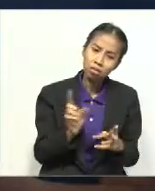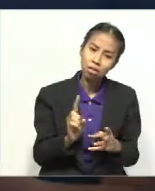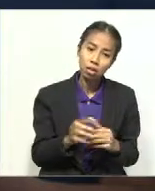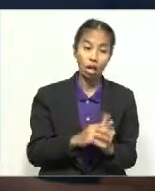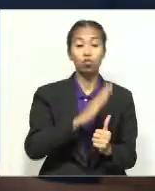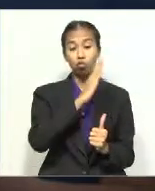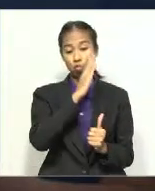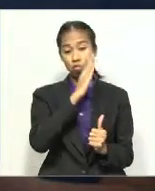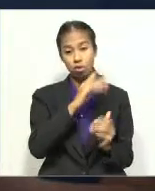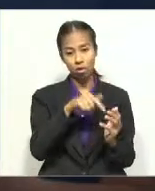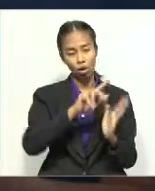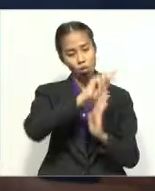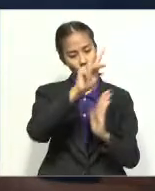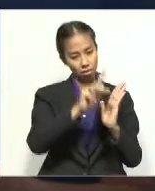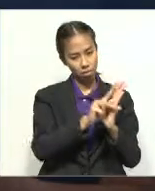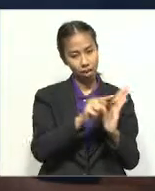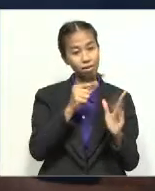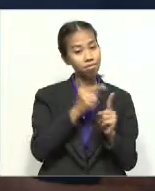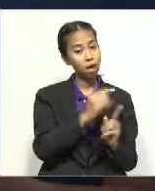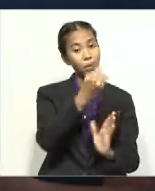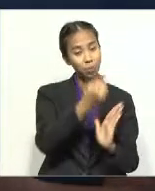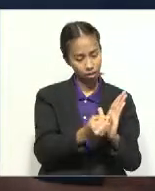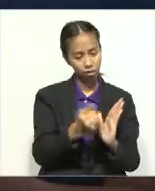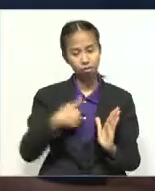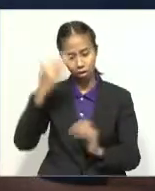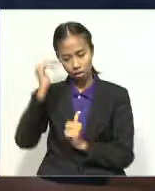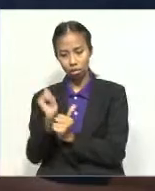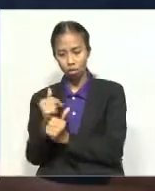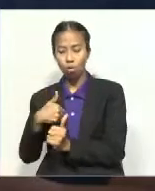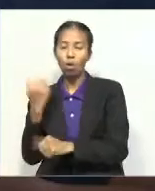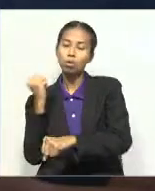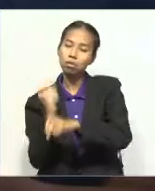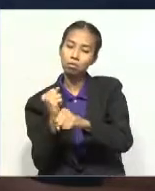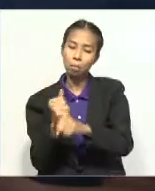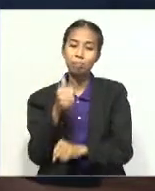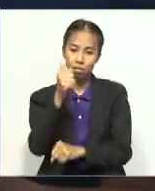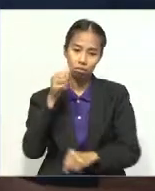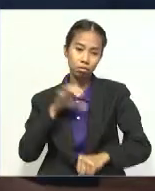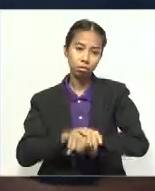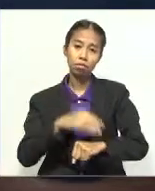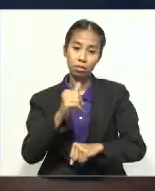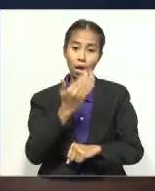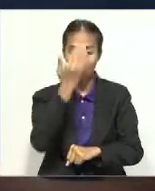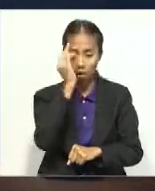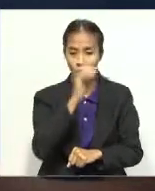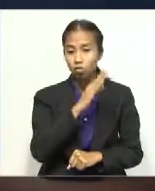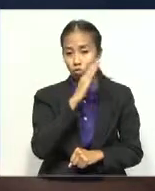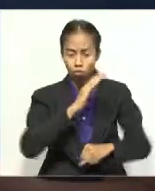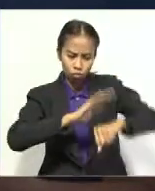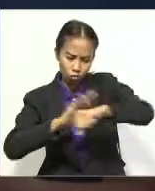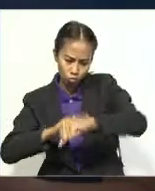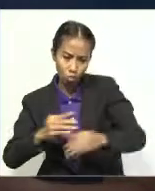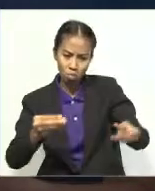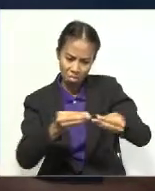ข้อกฎหมายนะครับผิดตามข้อกฎหมายที่กำหนดไว้ก็ดำเนินการได้อยู่แล้วนะครับกฎหมายกำหนดไว้แล้วถ้าใครลักลอบเล่นการพนันหรือชักชวน